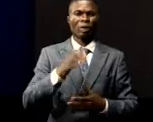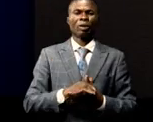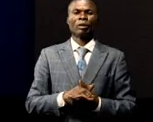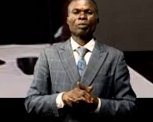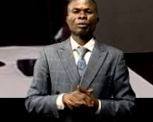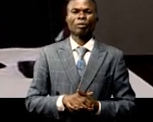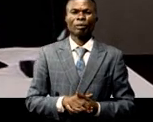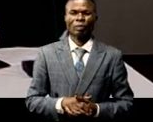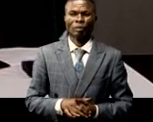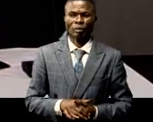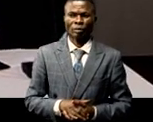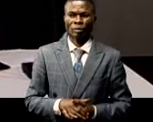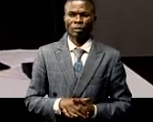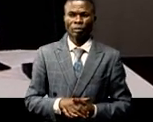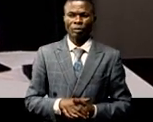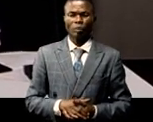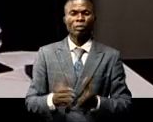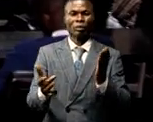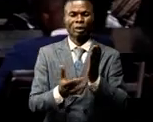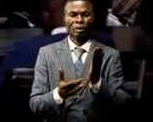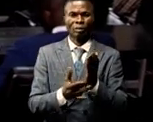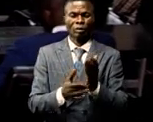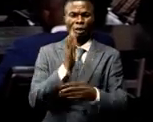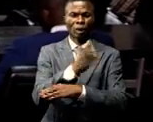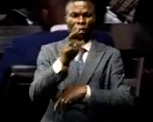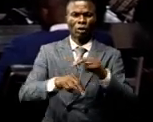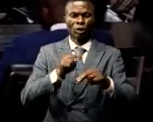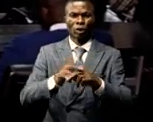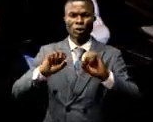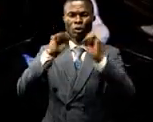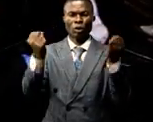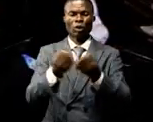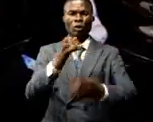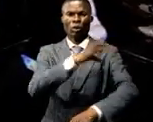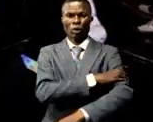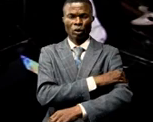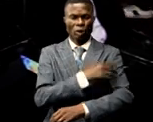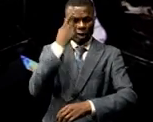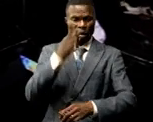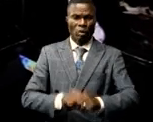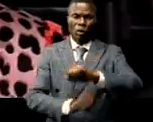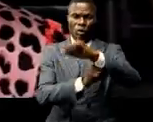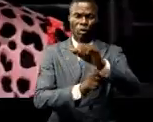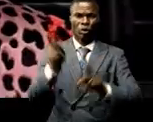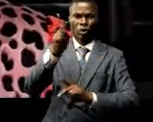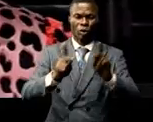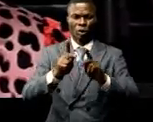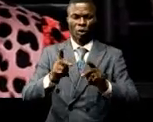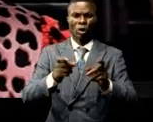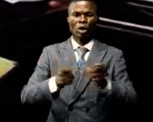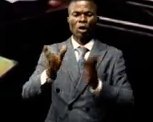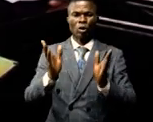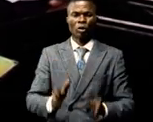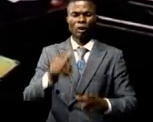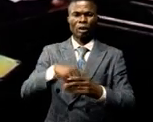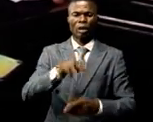une structure qui se veut technique. Le Conseil national de la société civile pour l'accompagnement citoyen de la gouvernance en